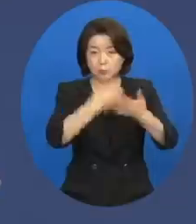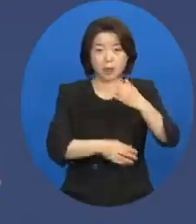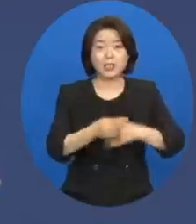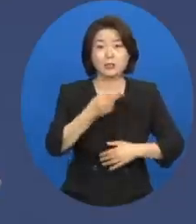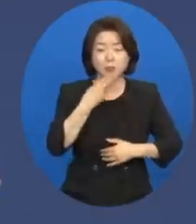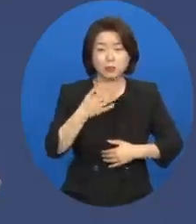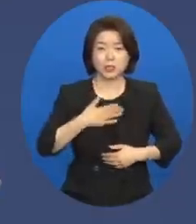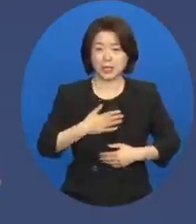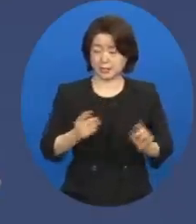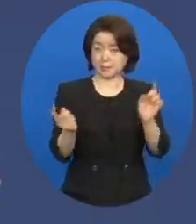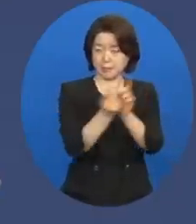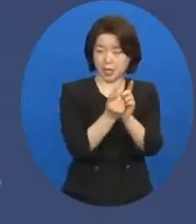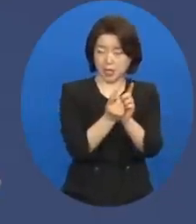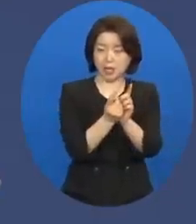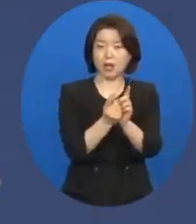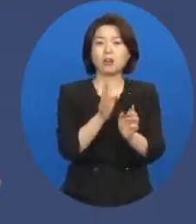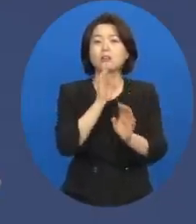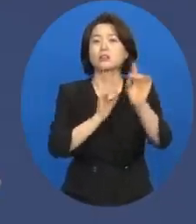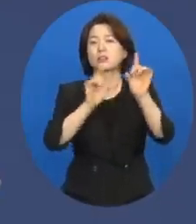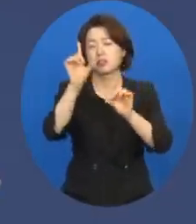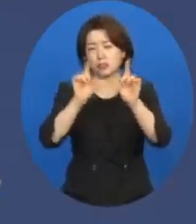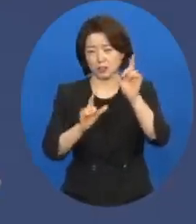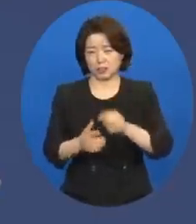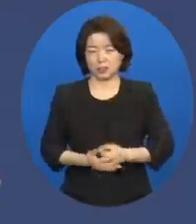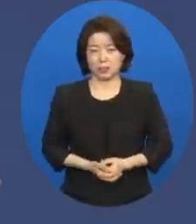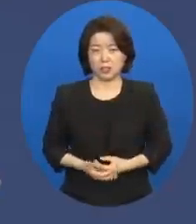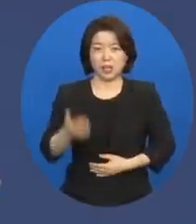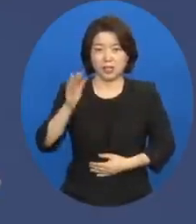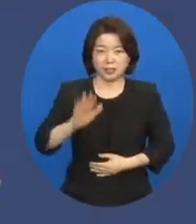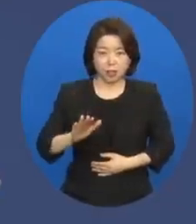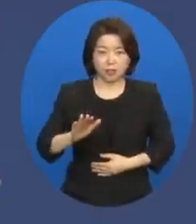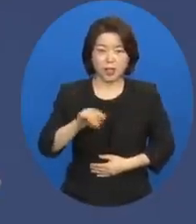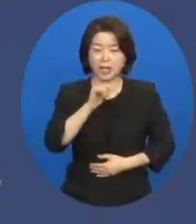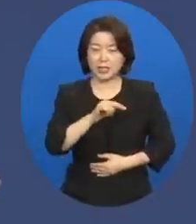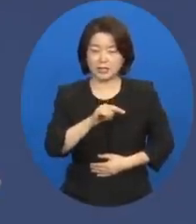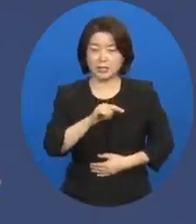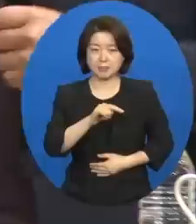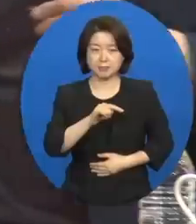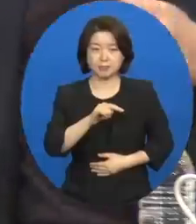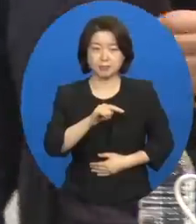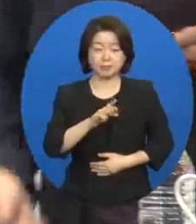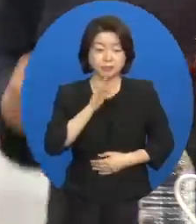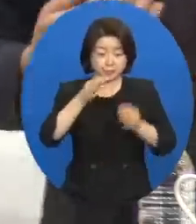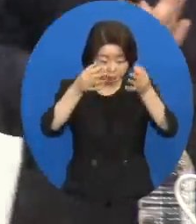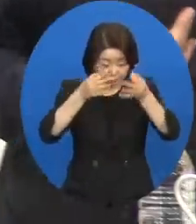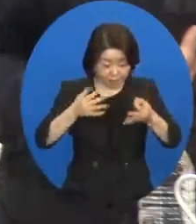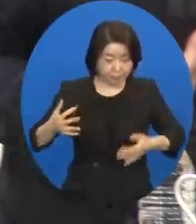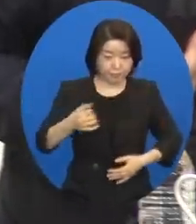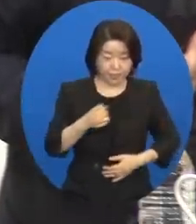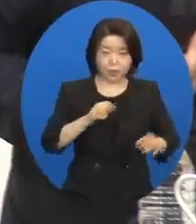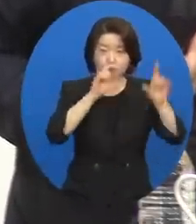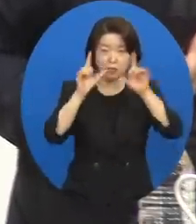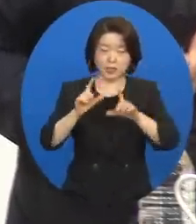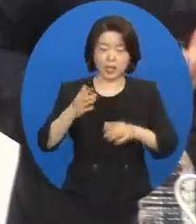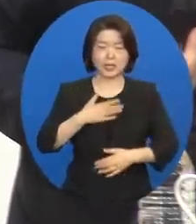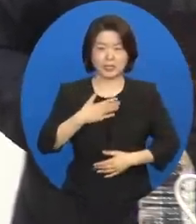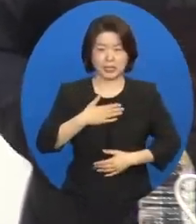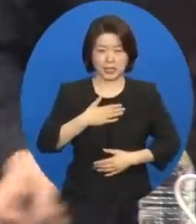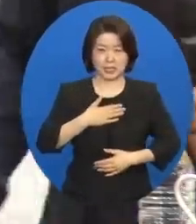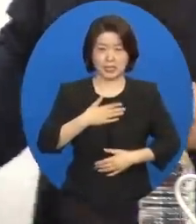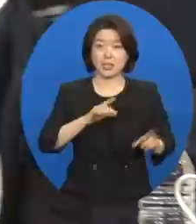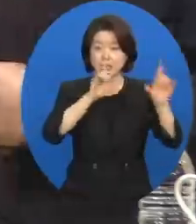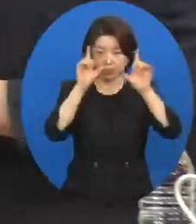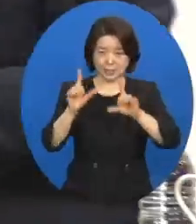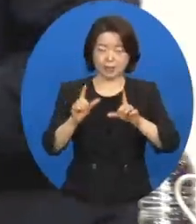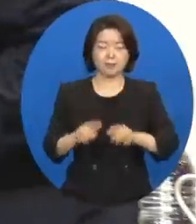우리에게 닥쳐진 현실이에요. 그런데 이 현실, 이 실상을 안고 살아가는 우리의 일생 가운데